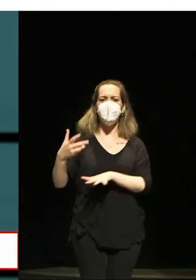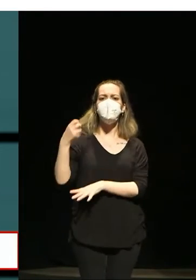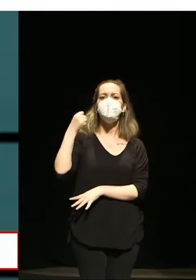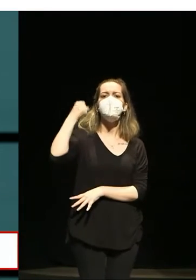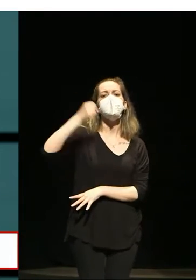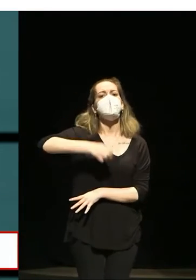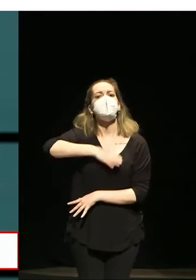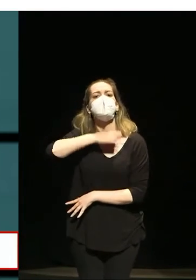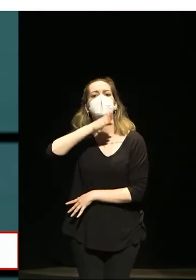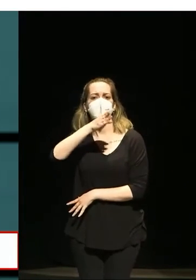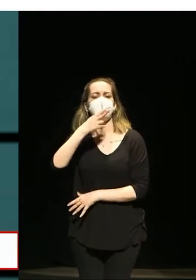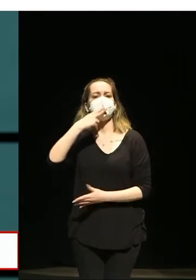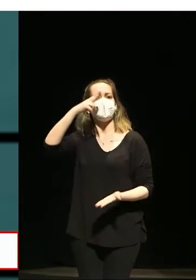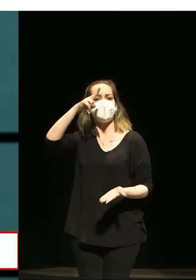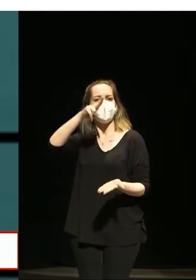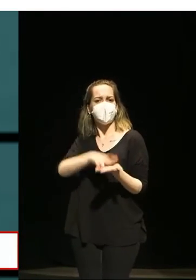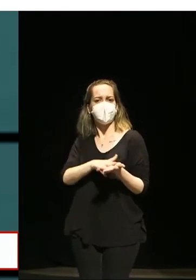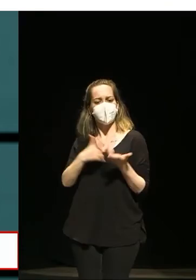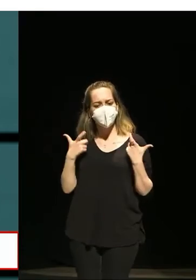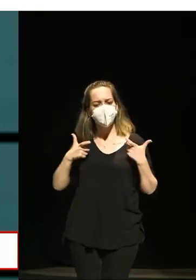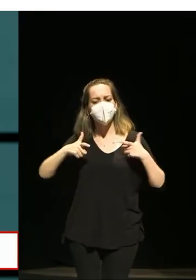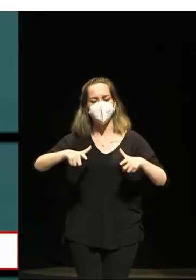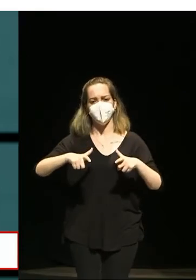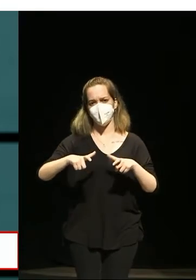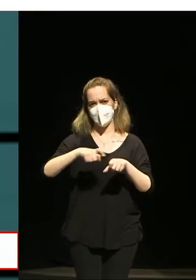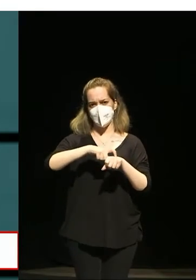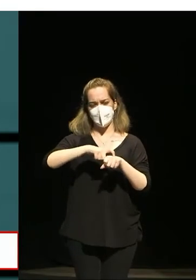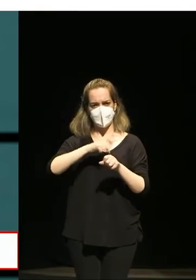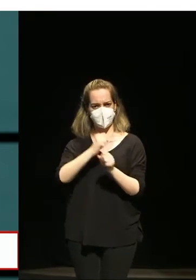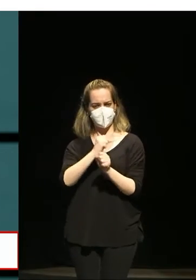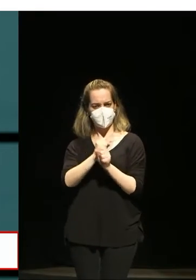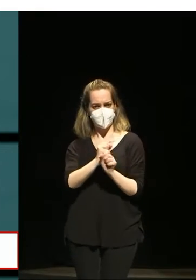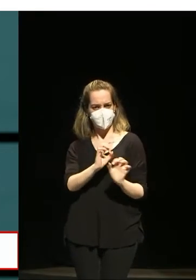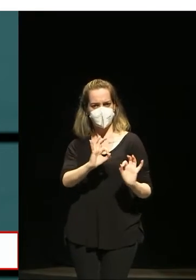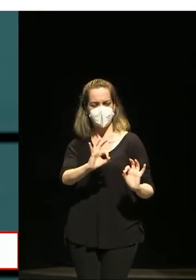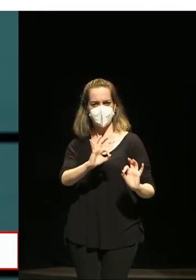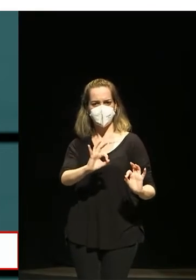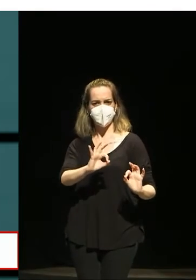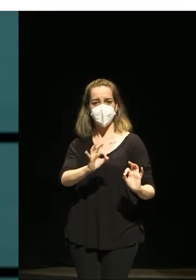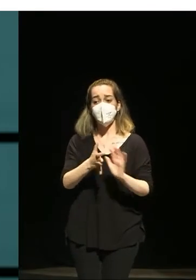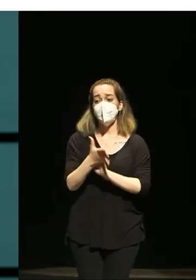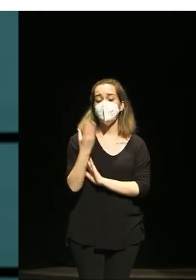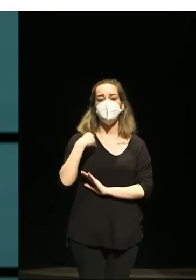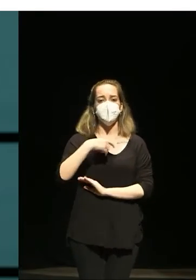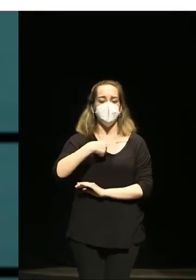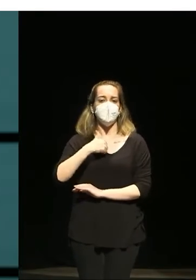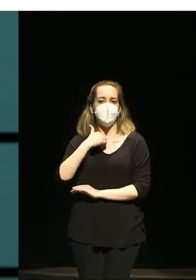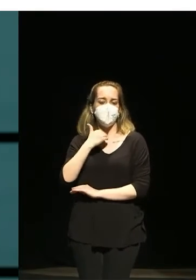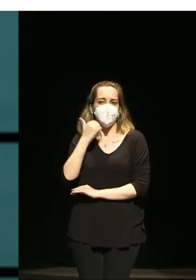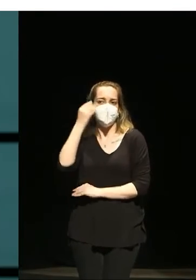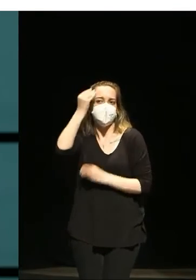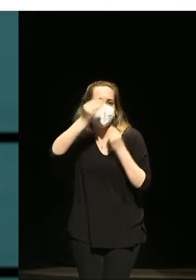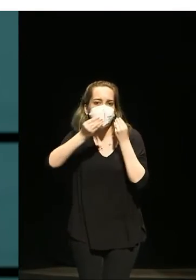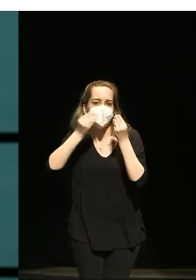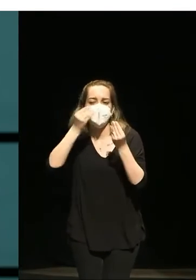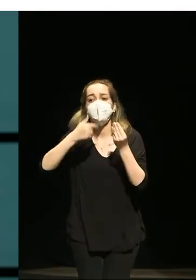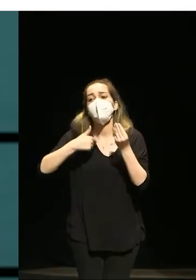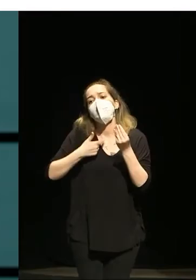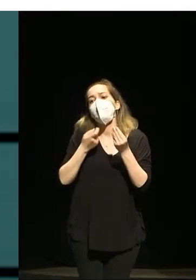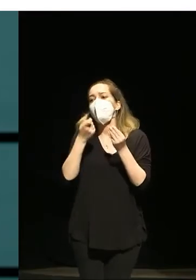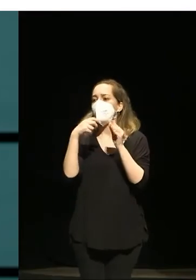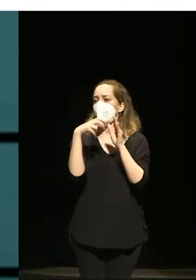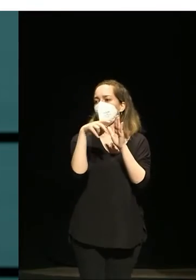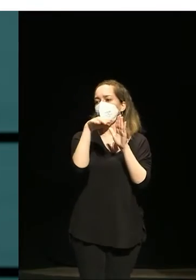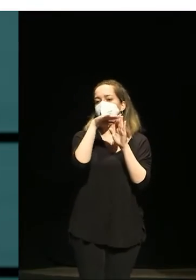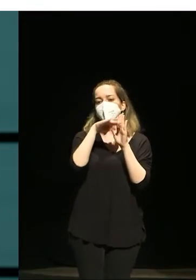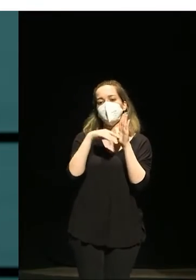sindicalisme de classe. Per això crec, companys i companyes, Em surto del guió. Feu molt goig de d'aquí, us